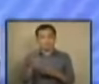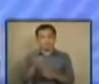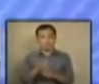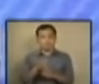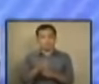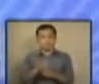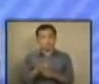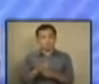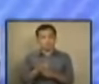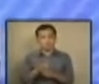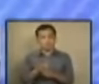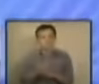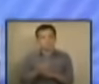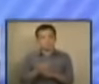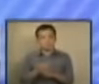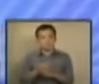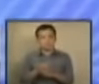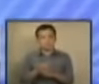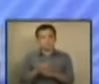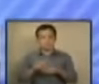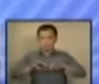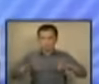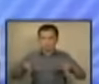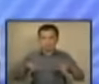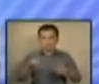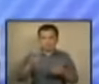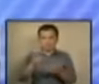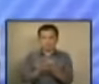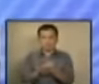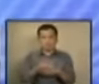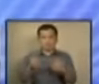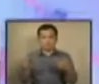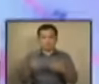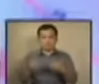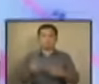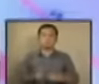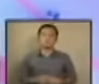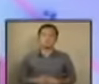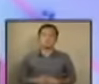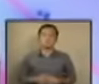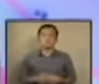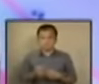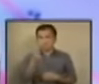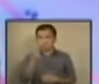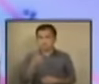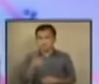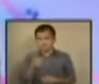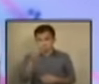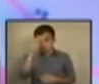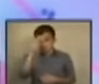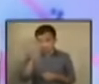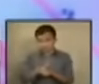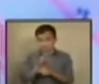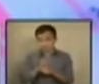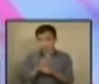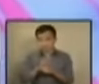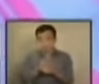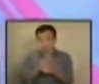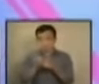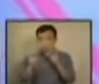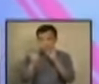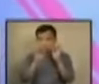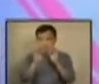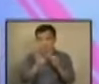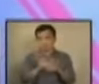sa away mag-asawa. Okay, naintindihan po namin. Pero alam nyo ba na gumagamit na pinagbabawal na gamot yung pong inyong